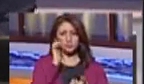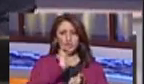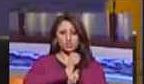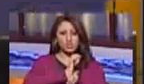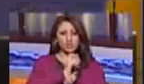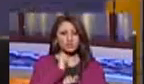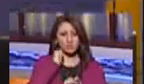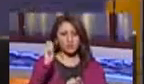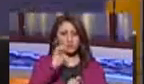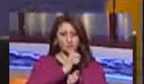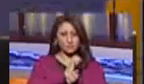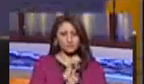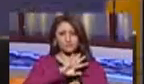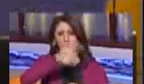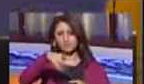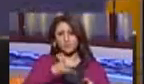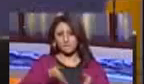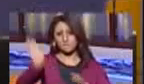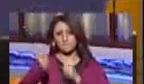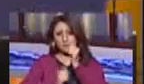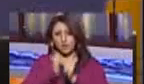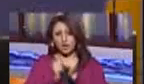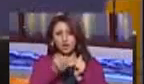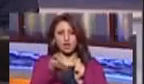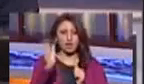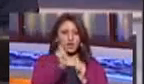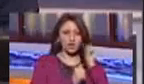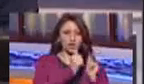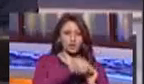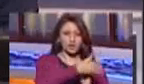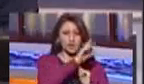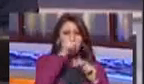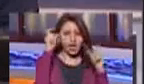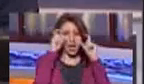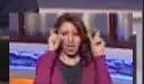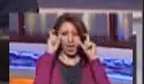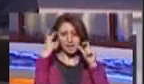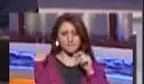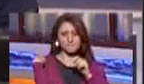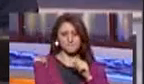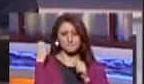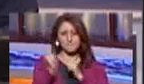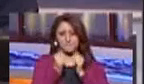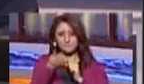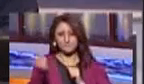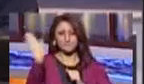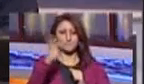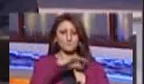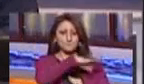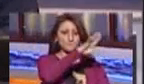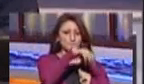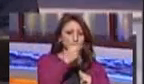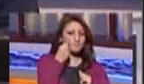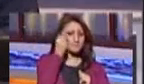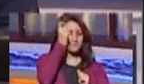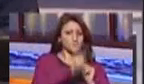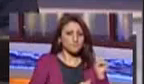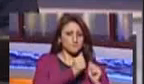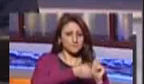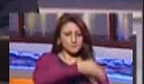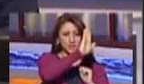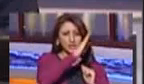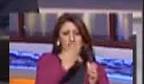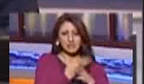الآن عمليات كر وفر بين المتظاهرين من جانب وبين قوات الأمن من جانب، والذين قاموا عقب تشييع جنازة الشهيد محمد